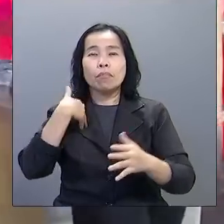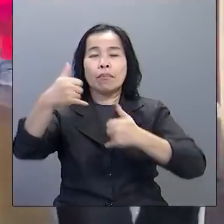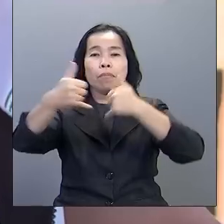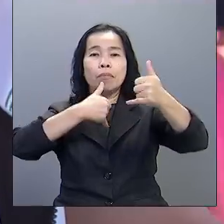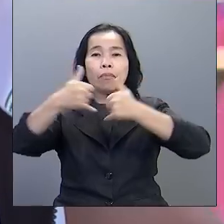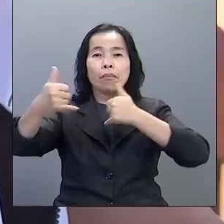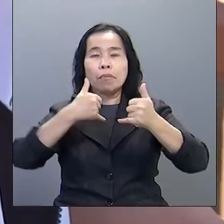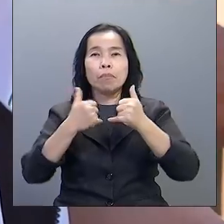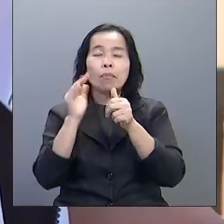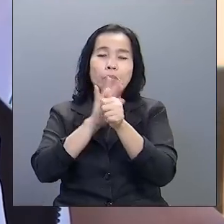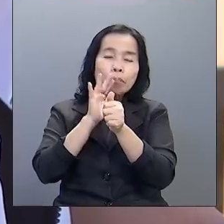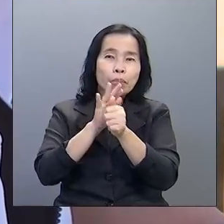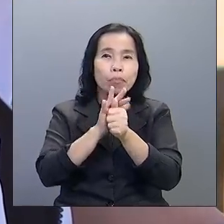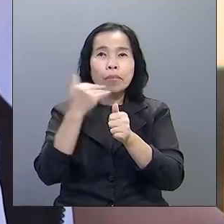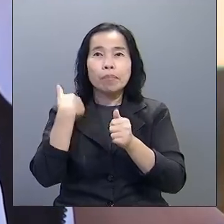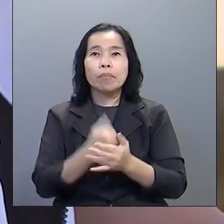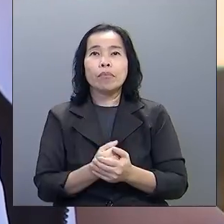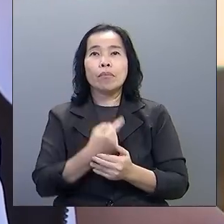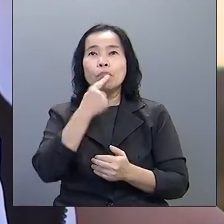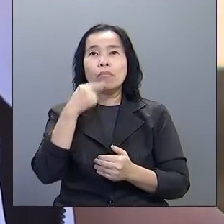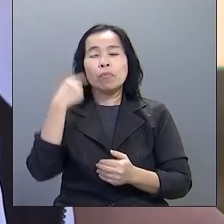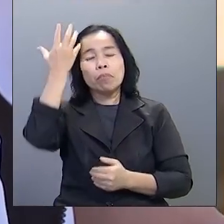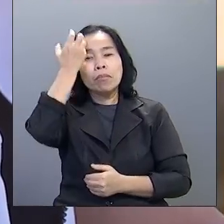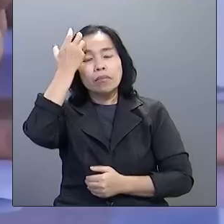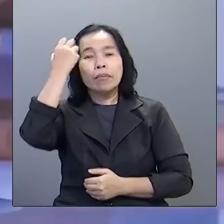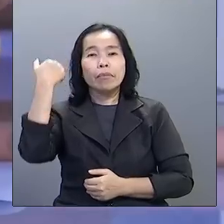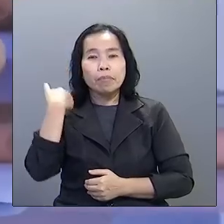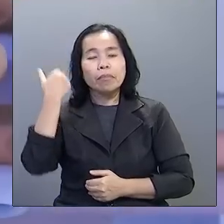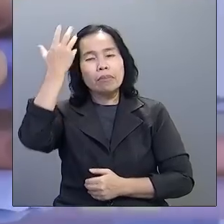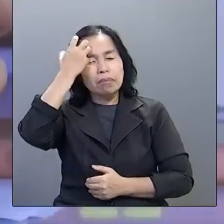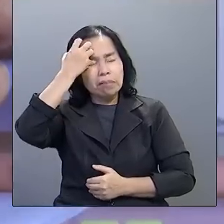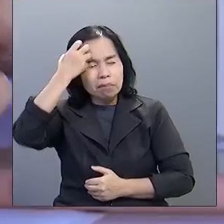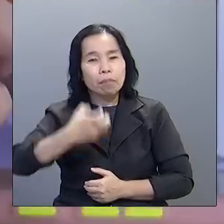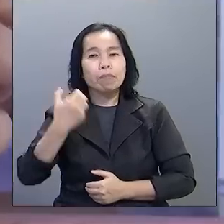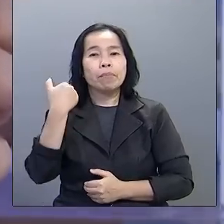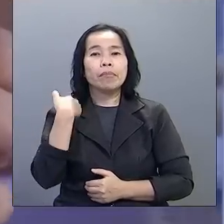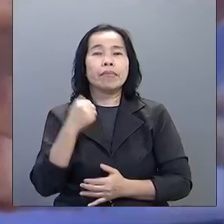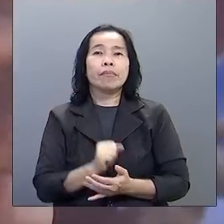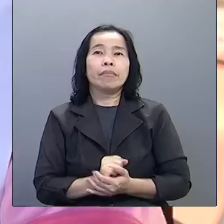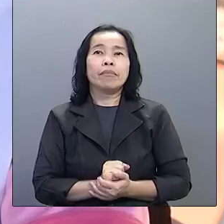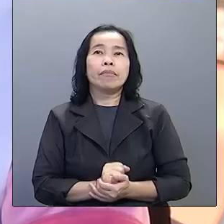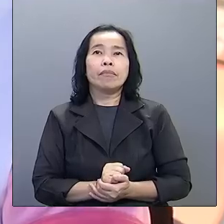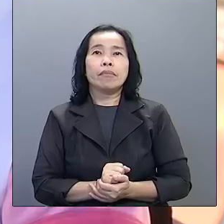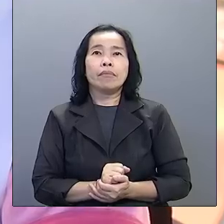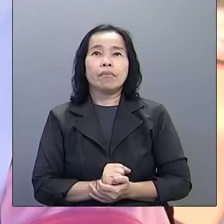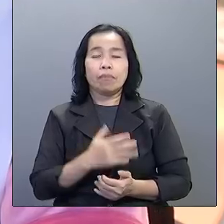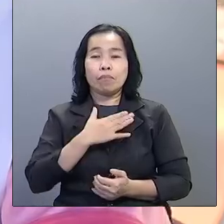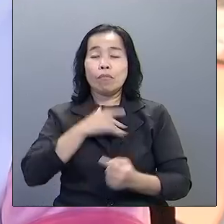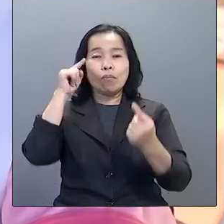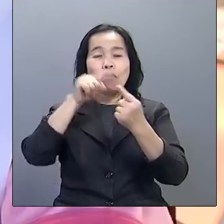ประเมินแล้ว21คนพบครับว่ามีอาการเครียดปานกลางถึงเครียดมากครับ เป้าหมายของเราก็จะ